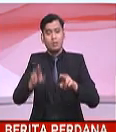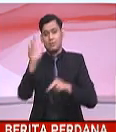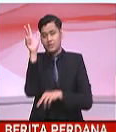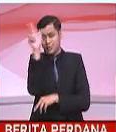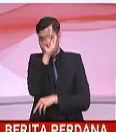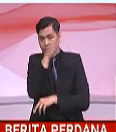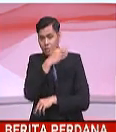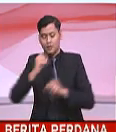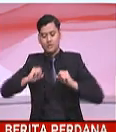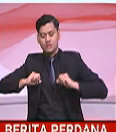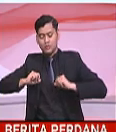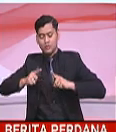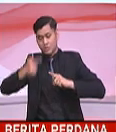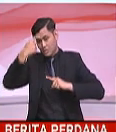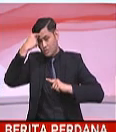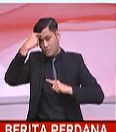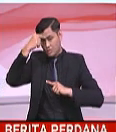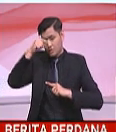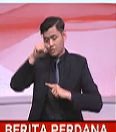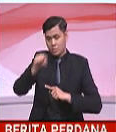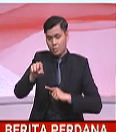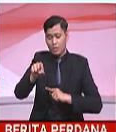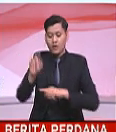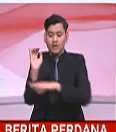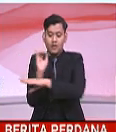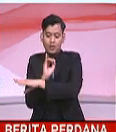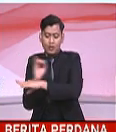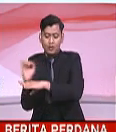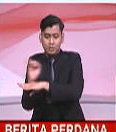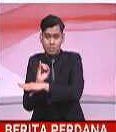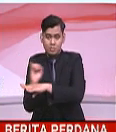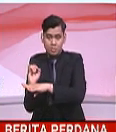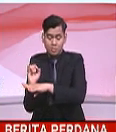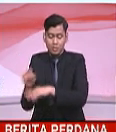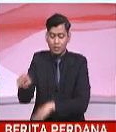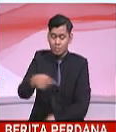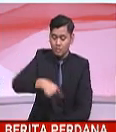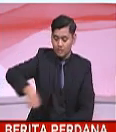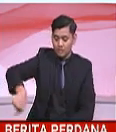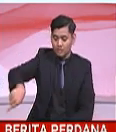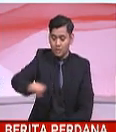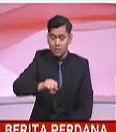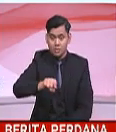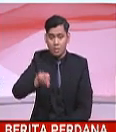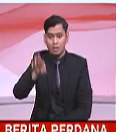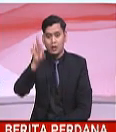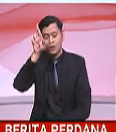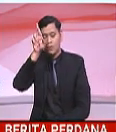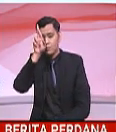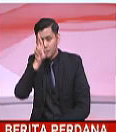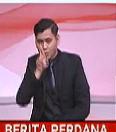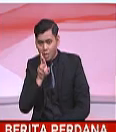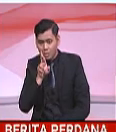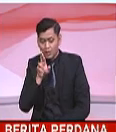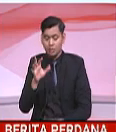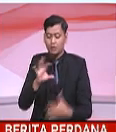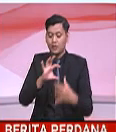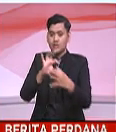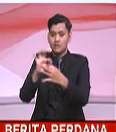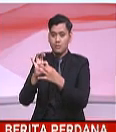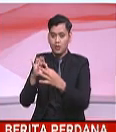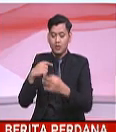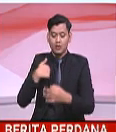kategori industri, terutamanya di kawasan-kawasan merah. Kerjasama ini saya akan umumkan apabila kita